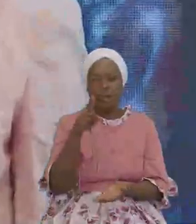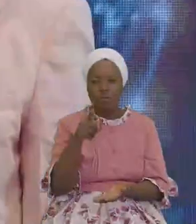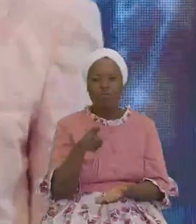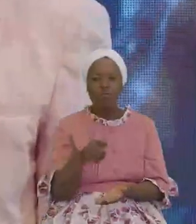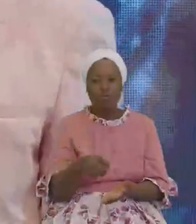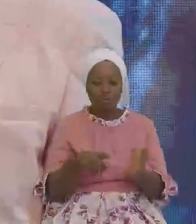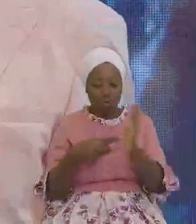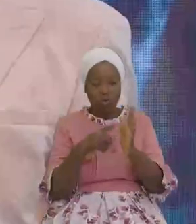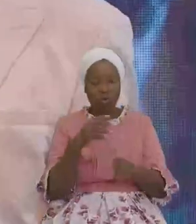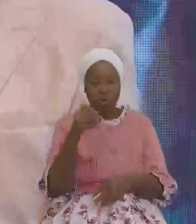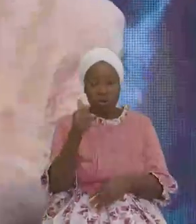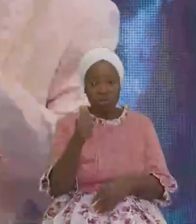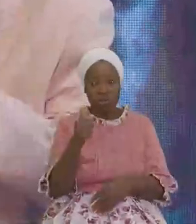debout.